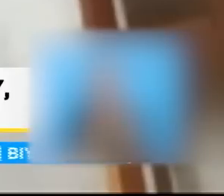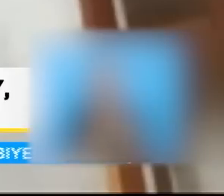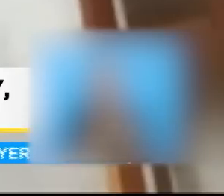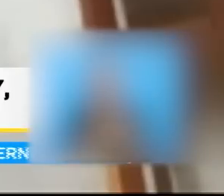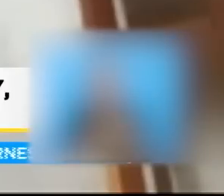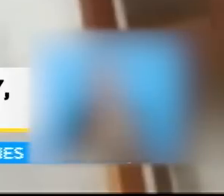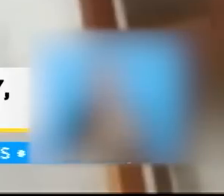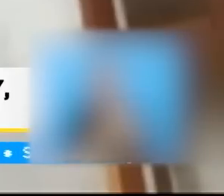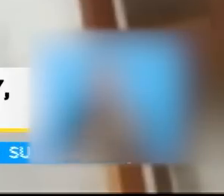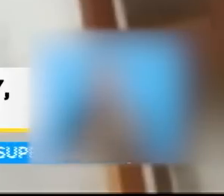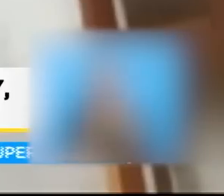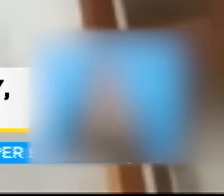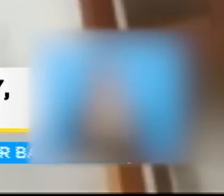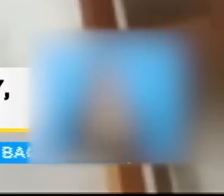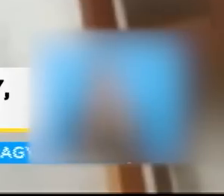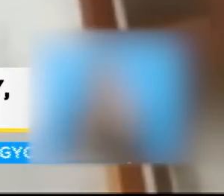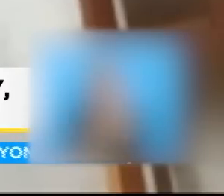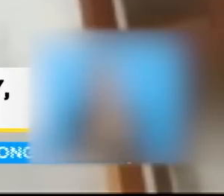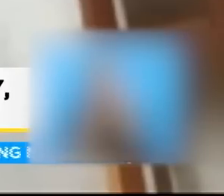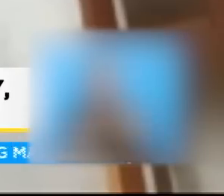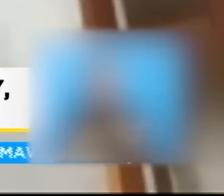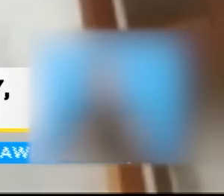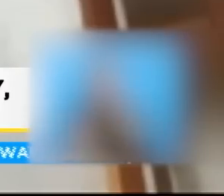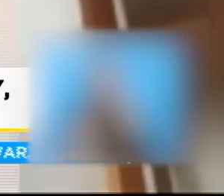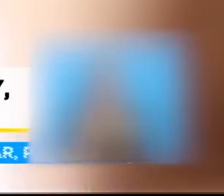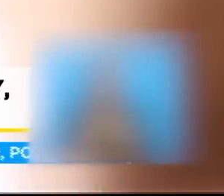yung opportunity na sumali.